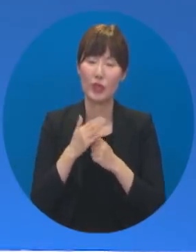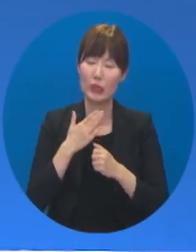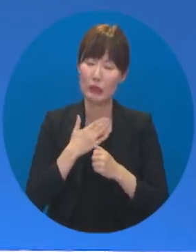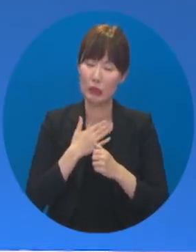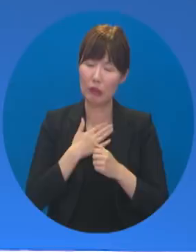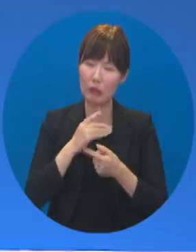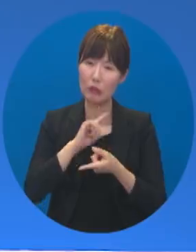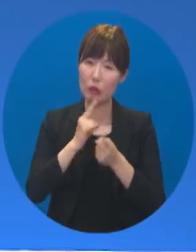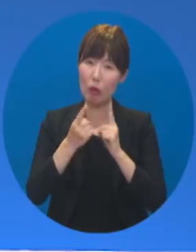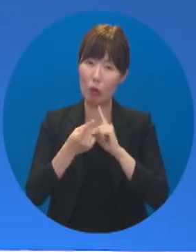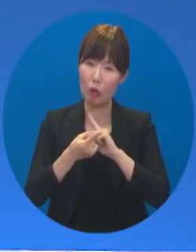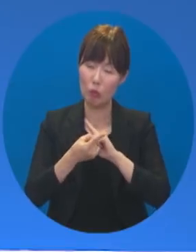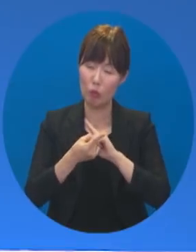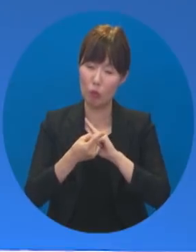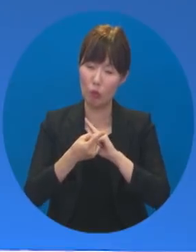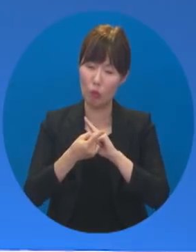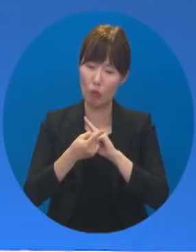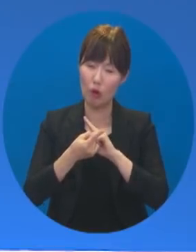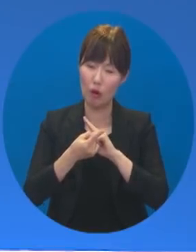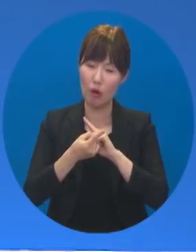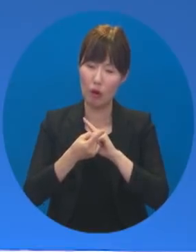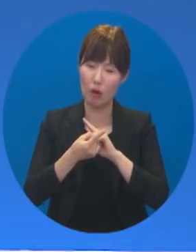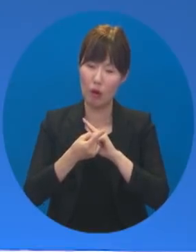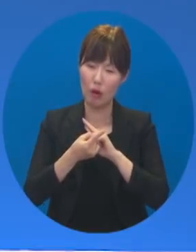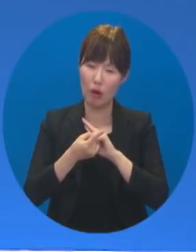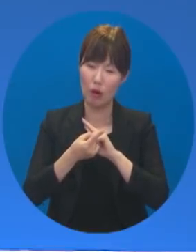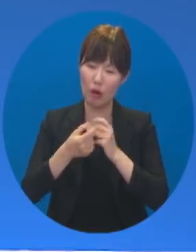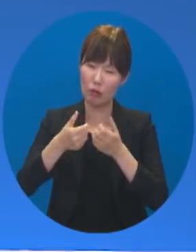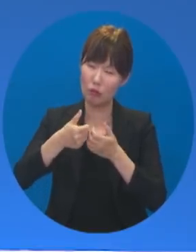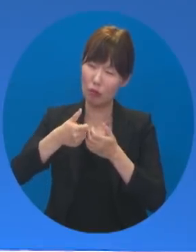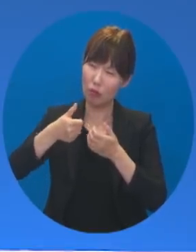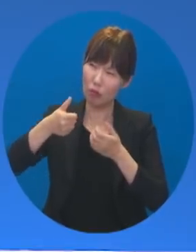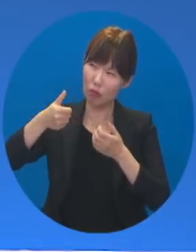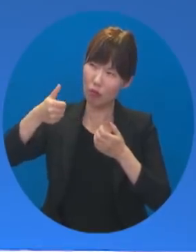서로가 헤어질 수밖에 없는 시간이 있다는 것을